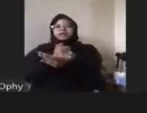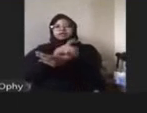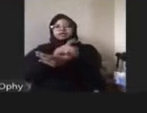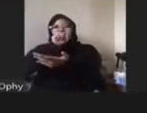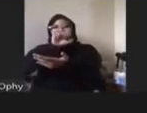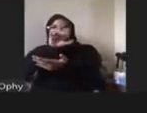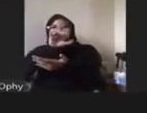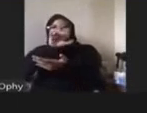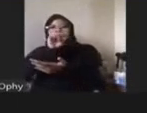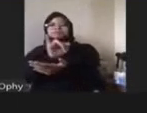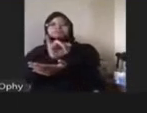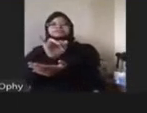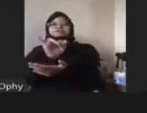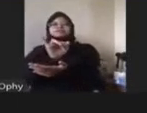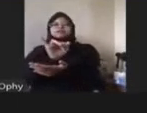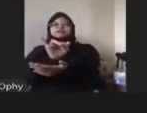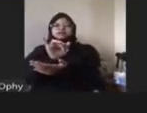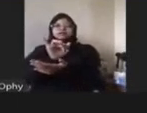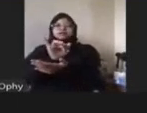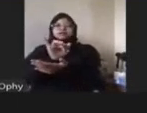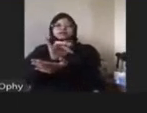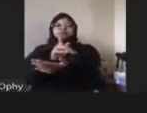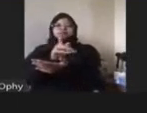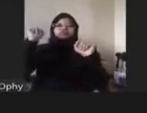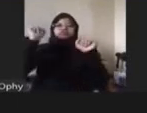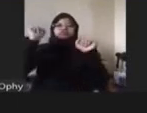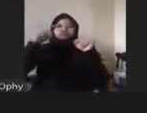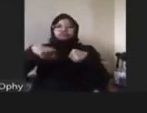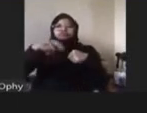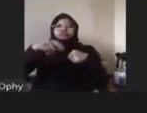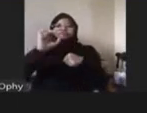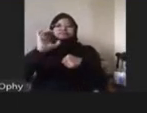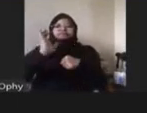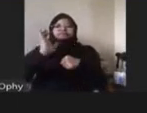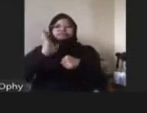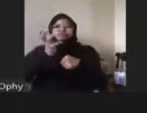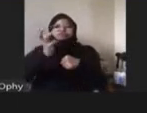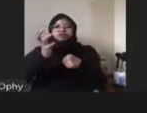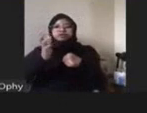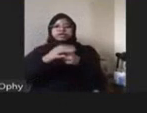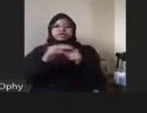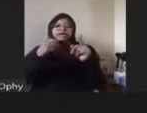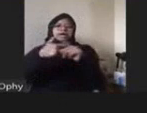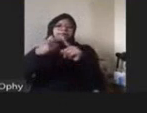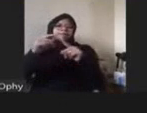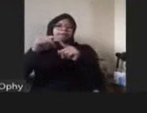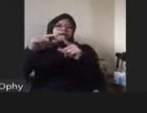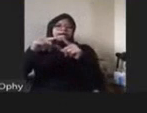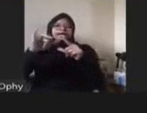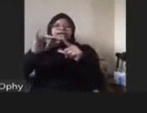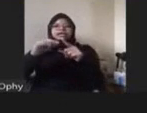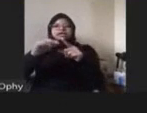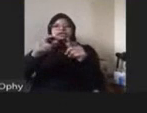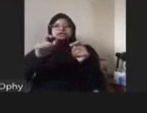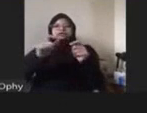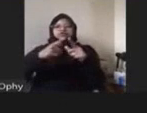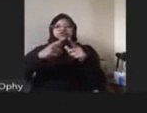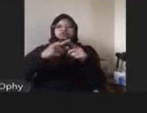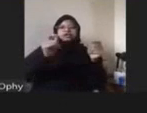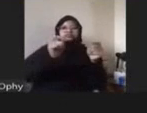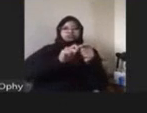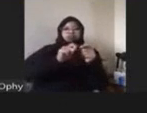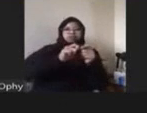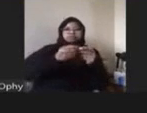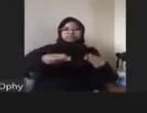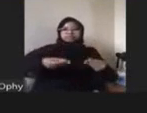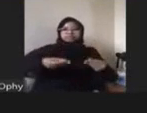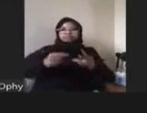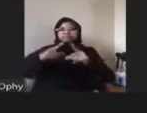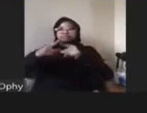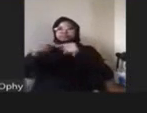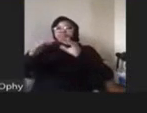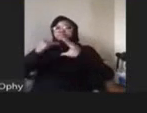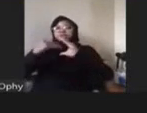kami rekomendasikan juga. KPAI membuat surat kepada Presiden dan ditembuskan kepada Kemenak maupun